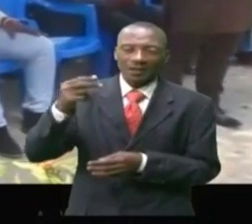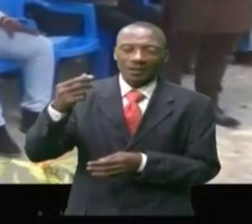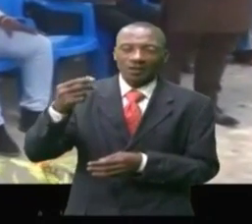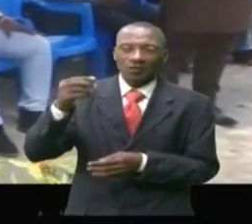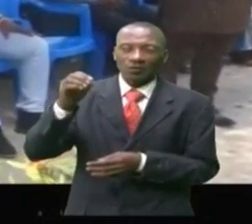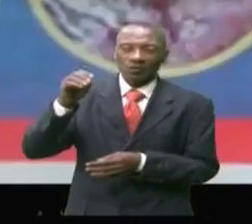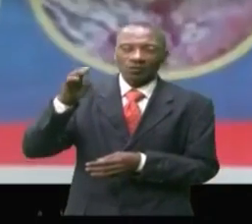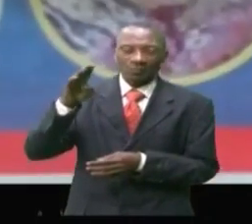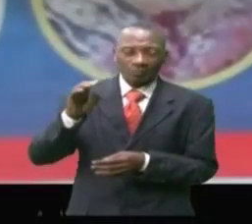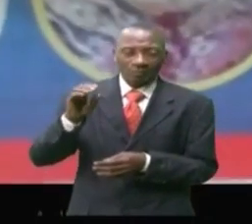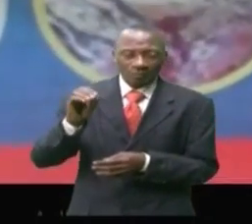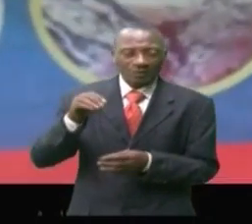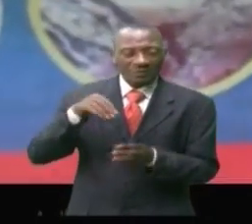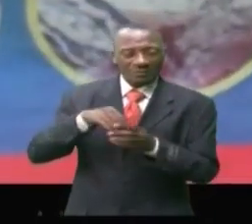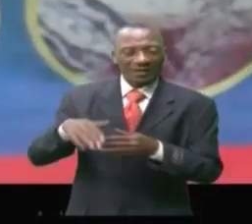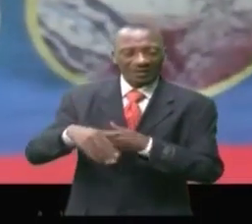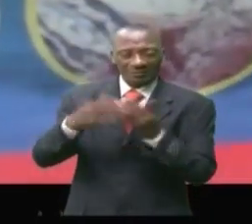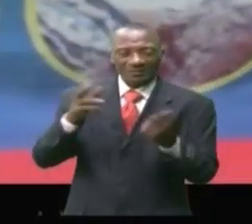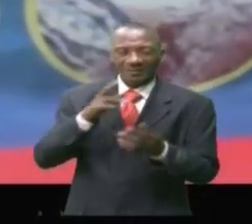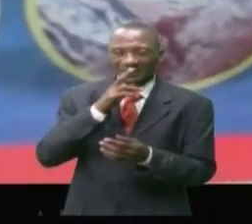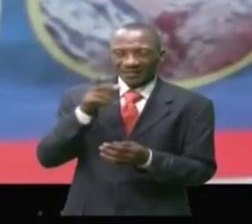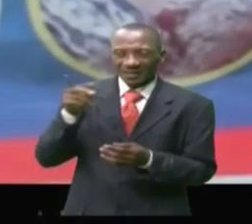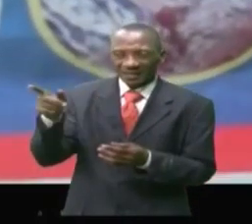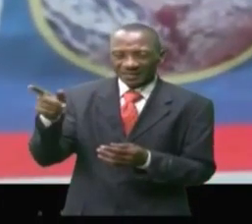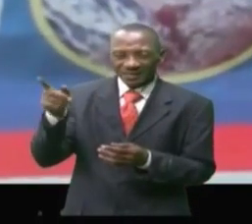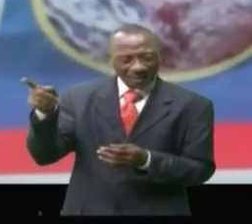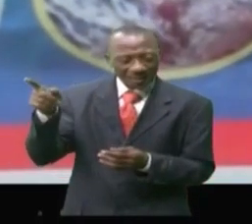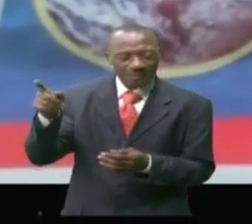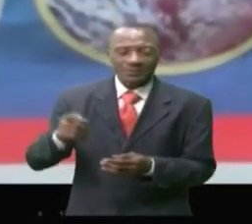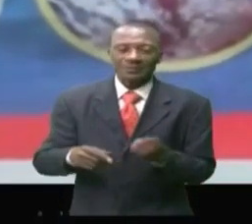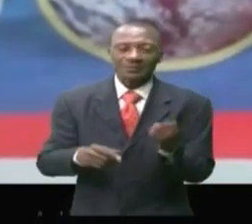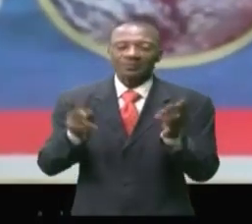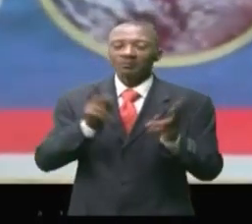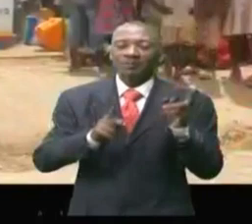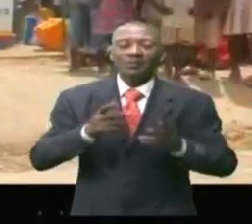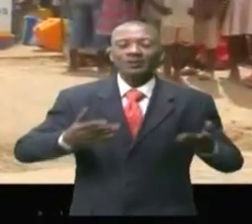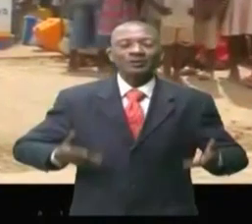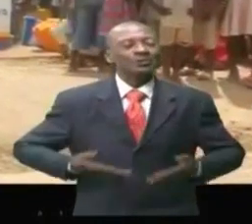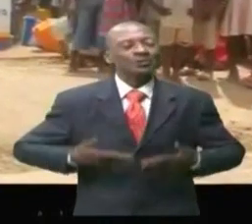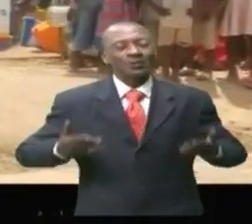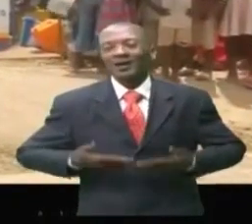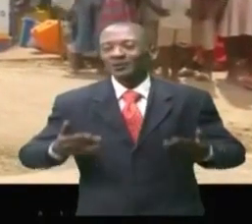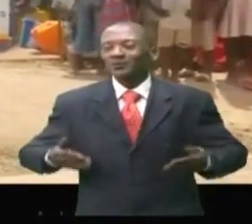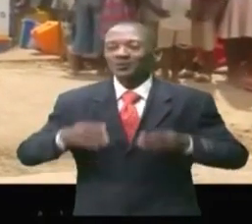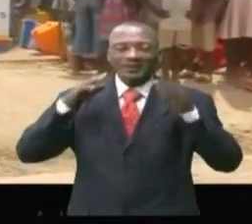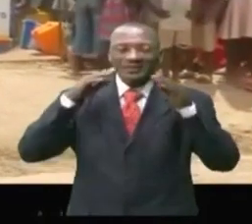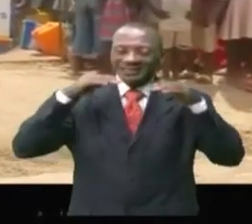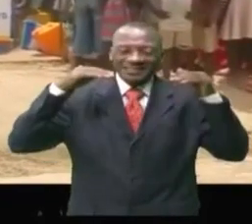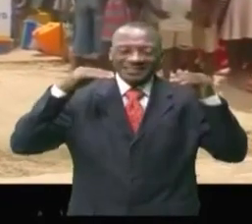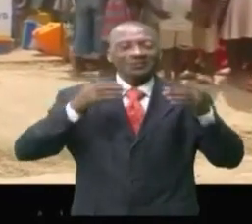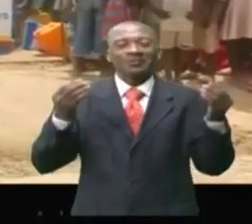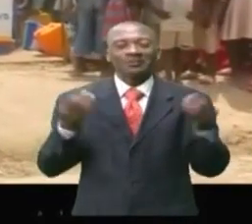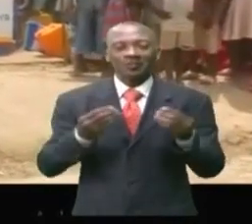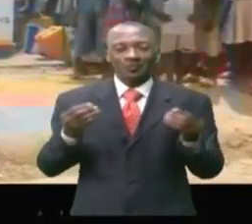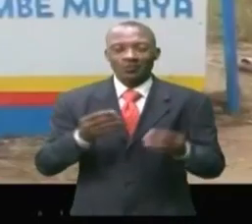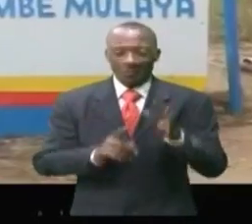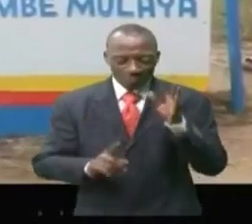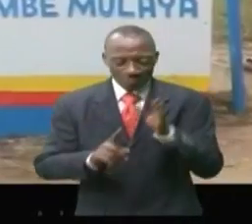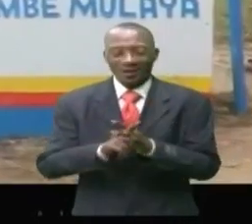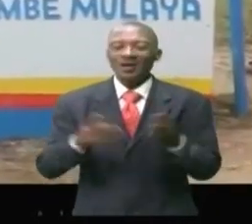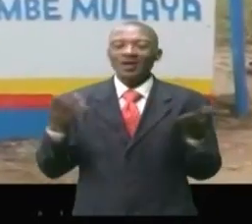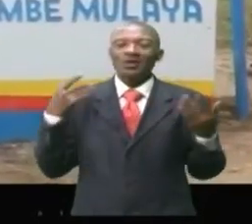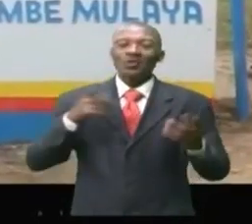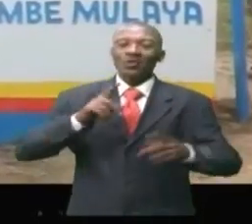de Kisangani, qui a longtemps manqué d'eau potable, vient d'être raccordée au réseau de distribution d'eau de la régie des eaux